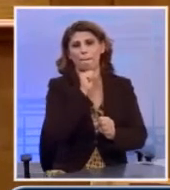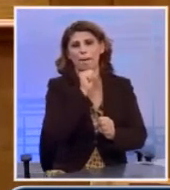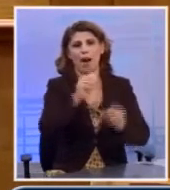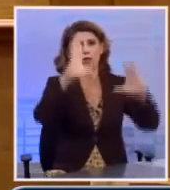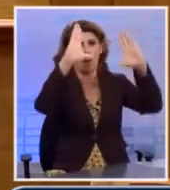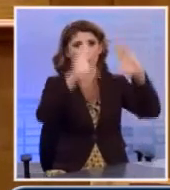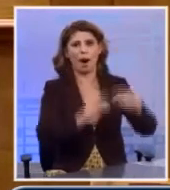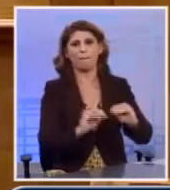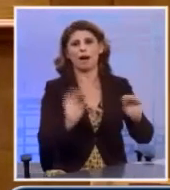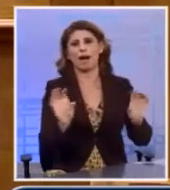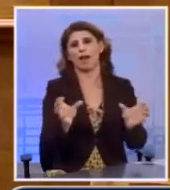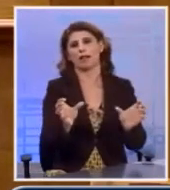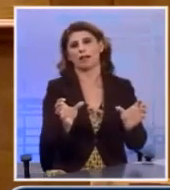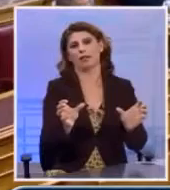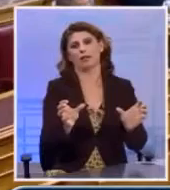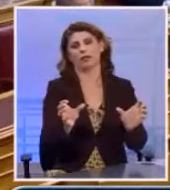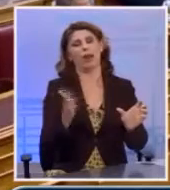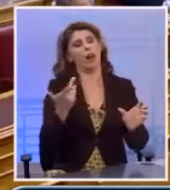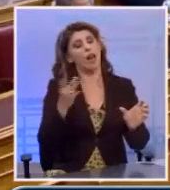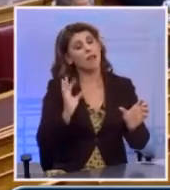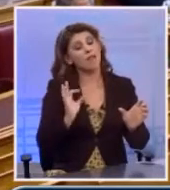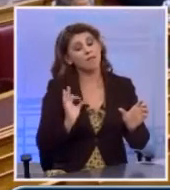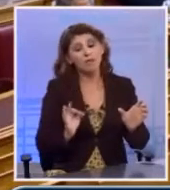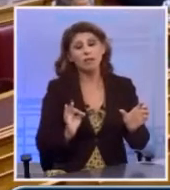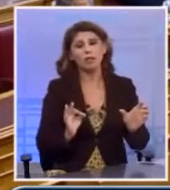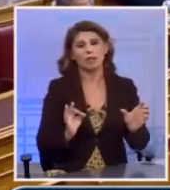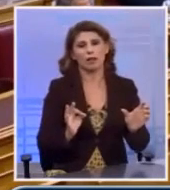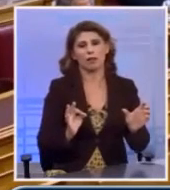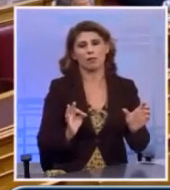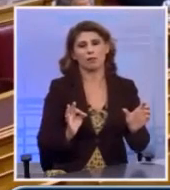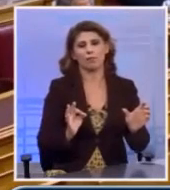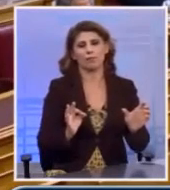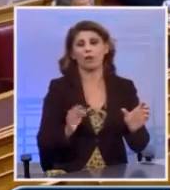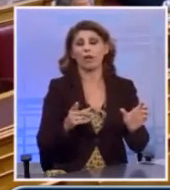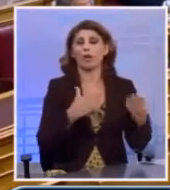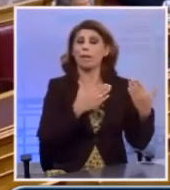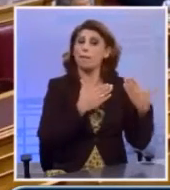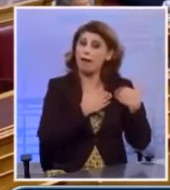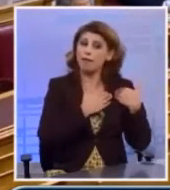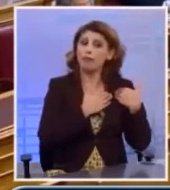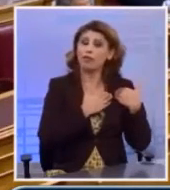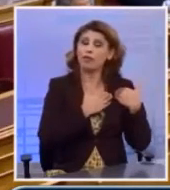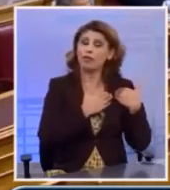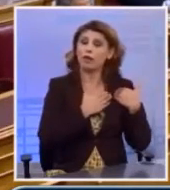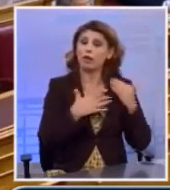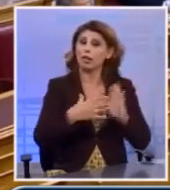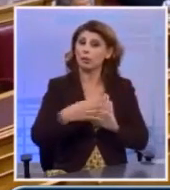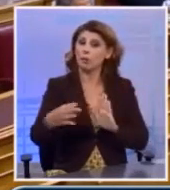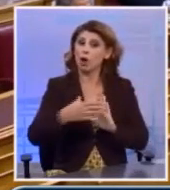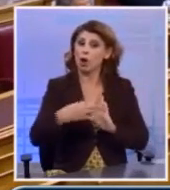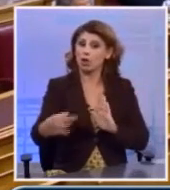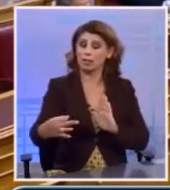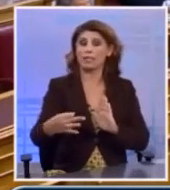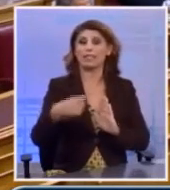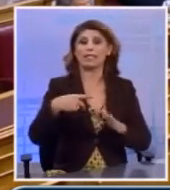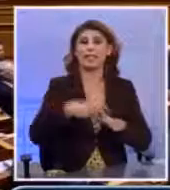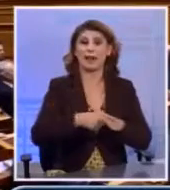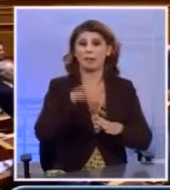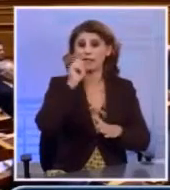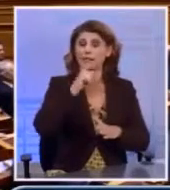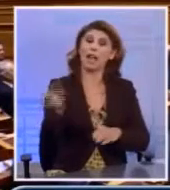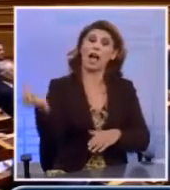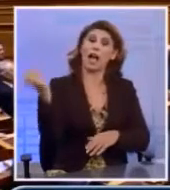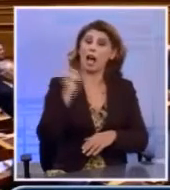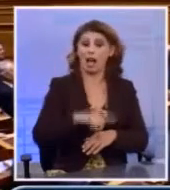οθόνες της ΕΡΤ. Αλλά βεβαίως και για την υπεύθυνος και για την πρόσληψη στην Τράπεζα Αττικής ενός